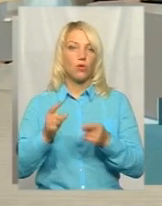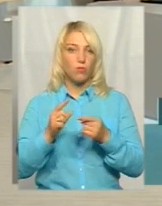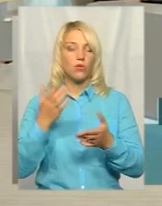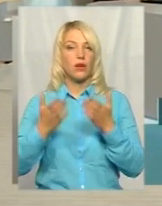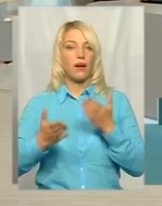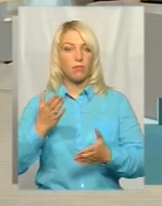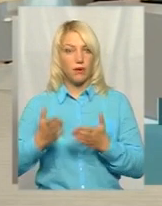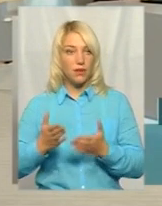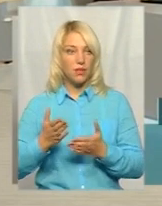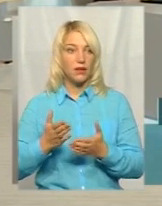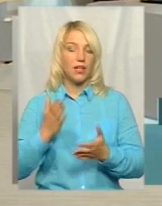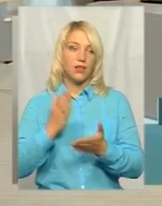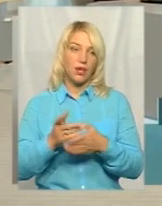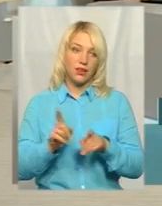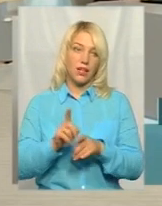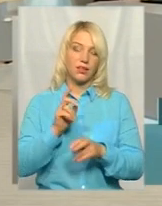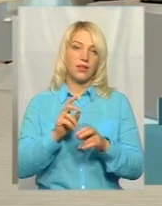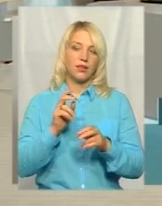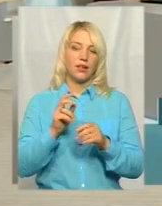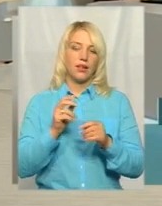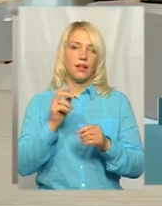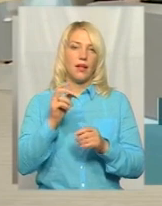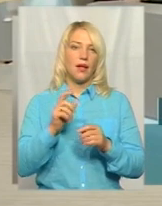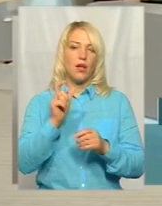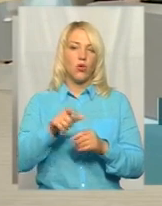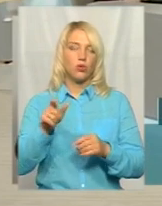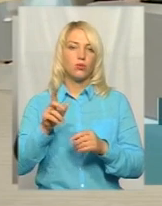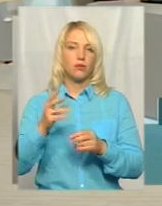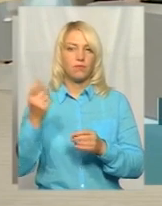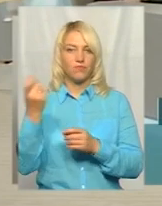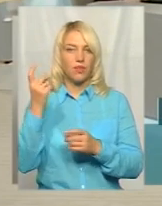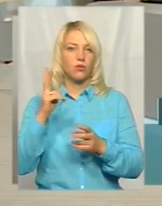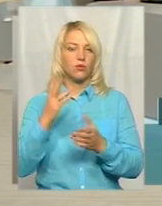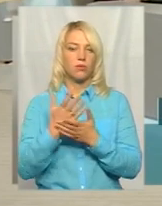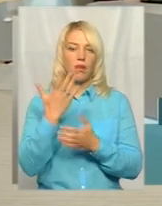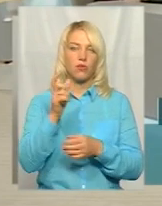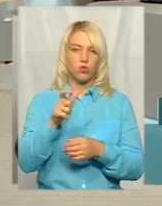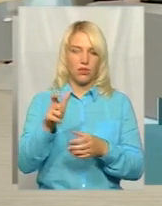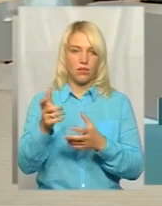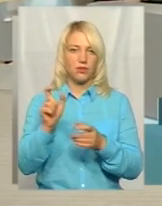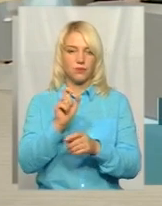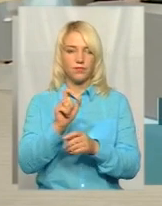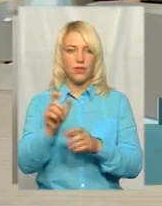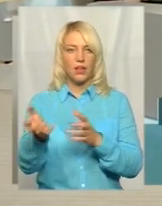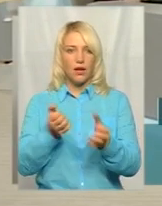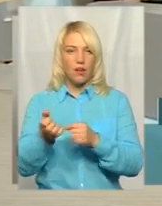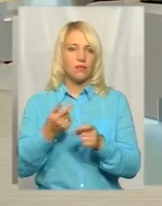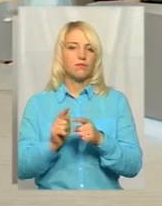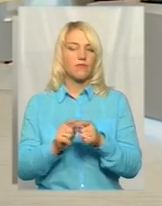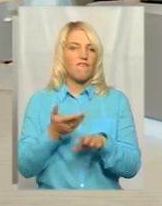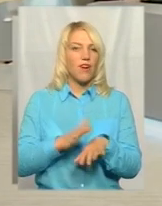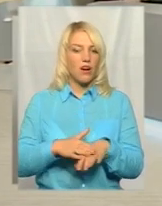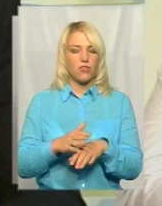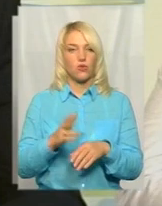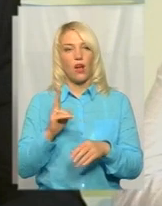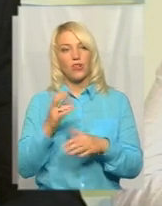якби на є такі підприємці до 5 людей, їм дуже тяжко. Можливо, там якийсь відсоток більше неоформлених. Ті, що